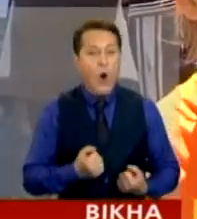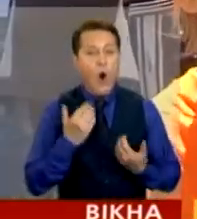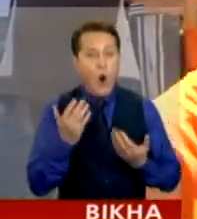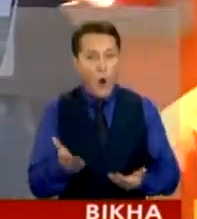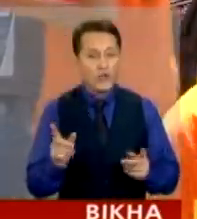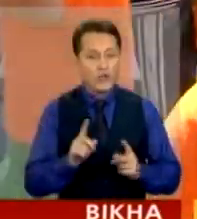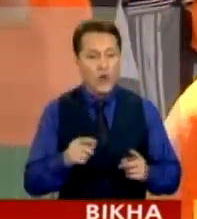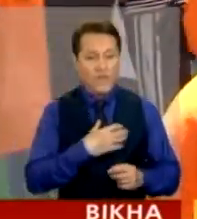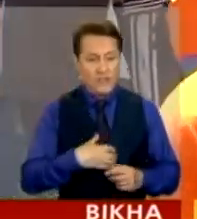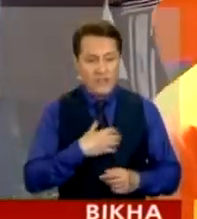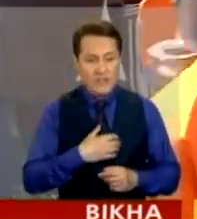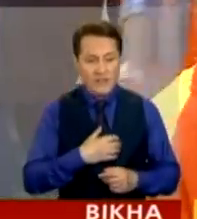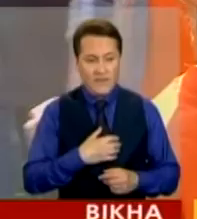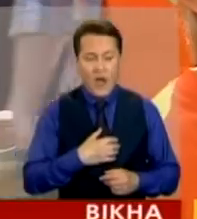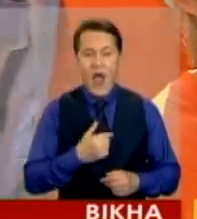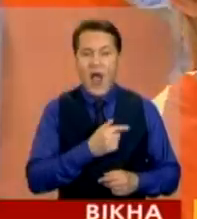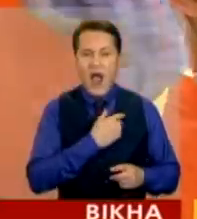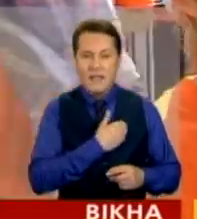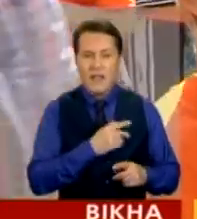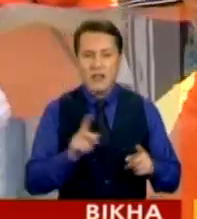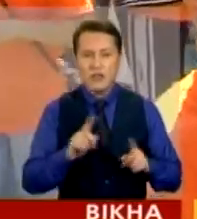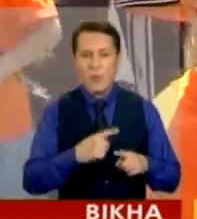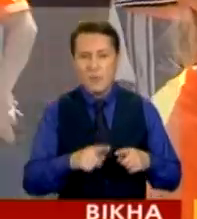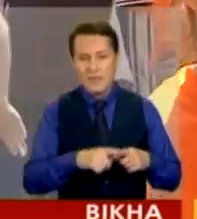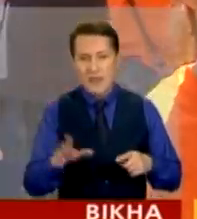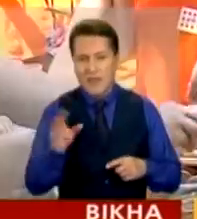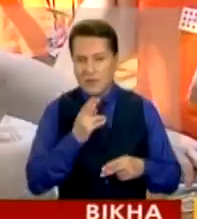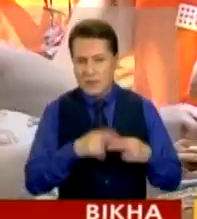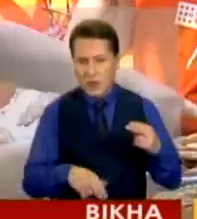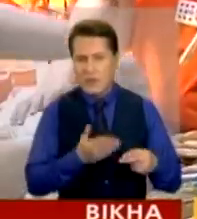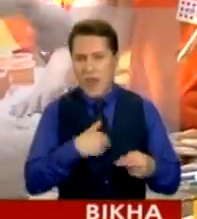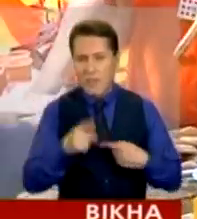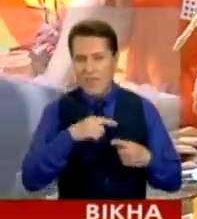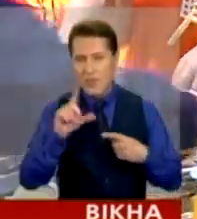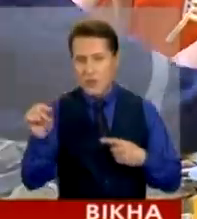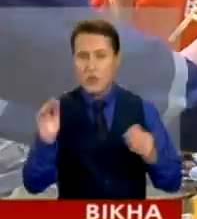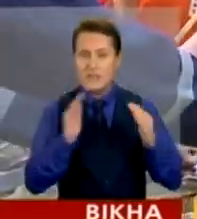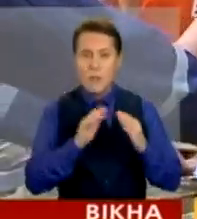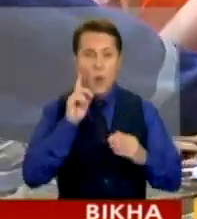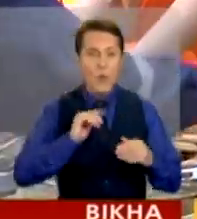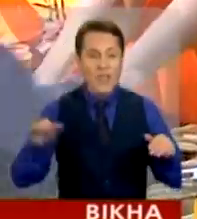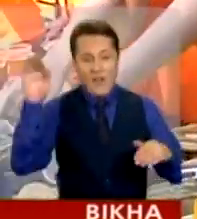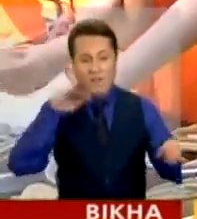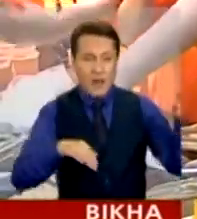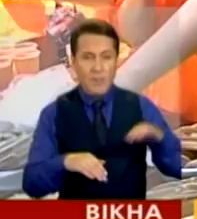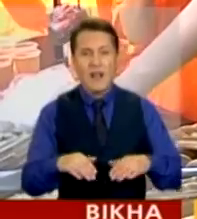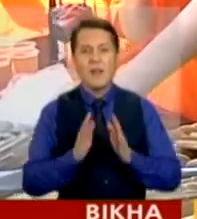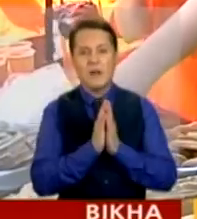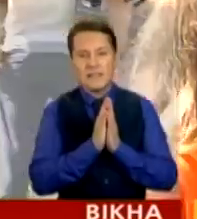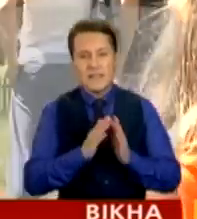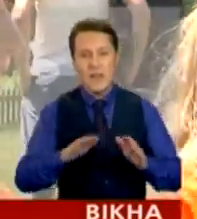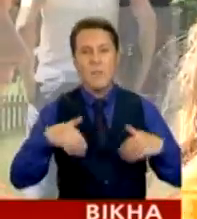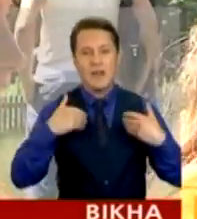Я б хотіла, щоб побыстрее все закончилось, і ми вернулись домой. А поки вони ще в Карпатах, просили передати батькам